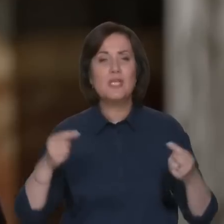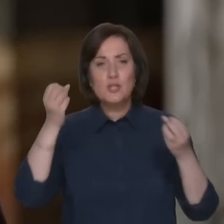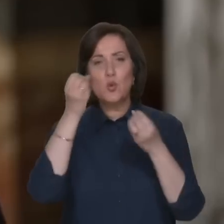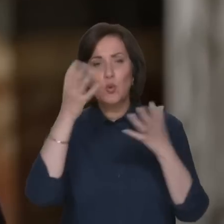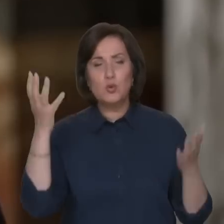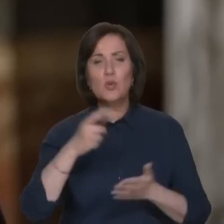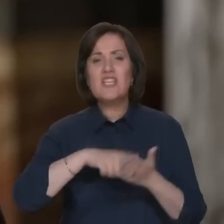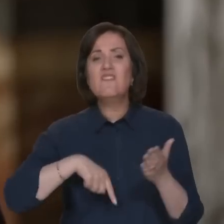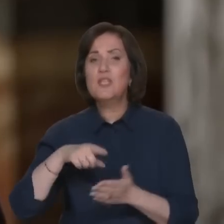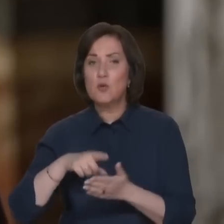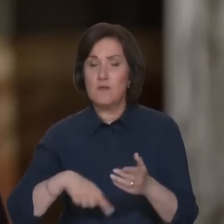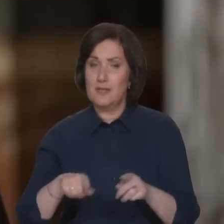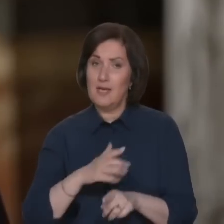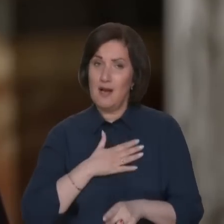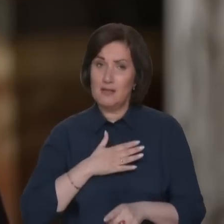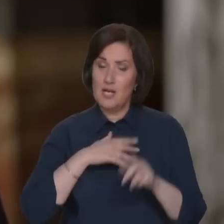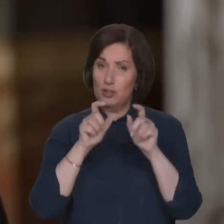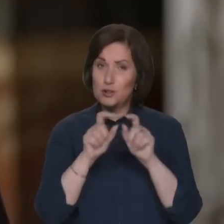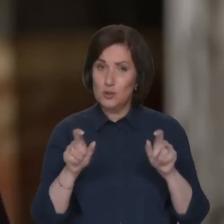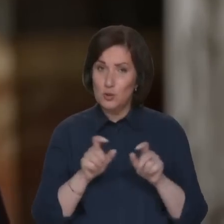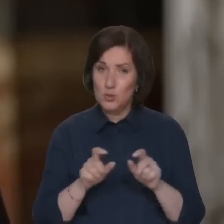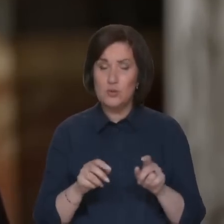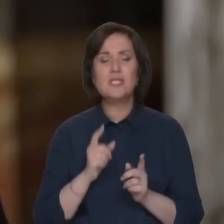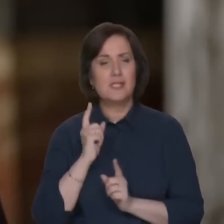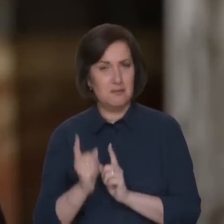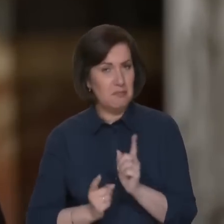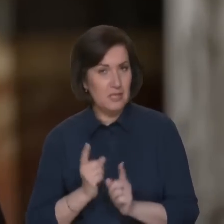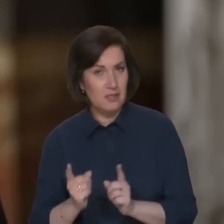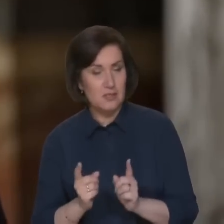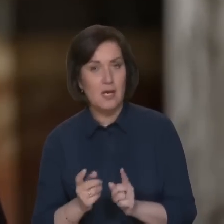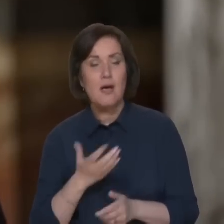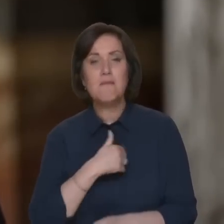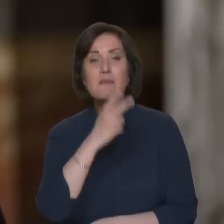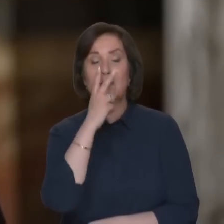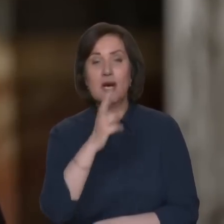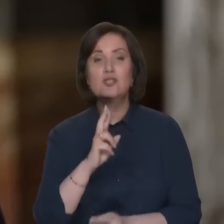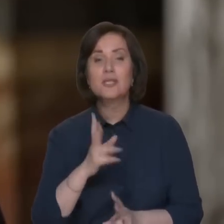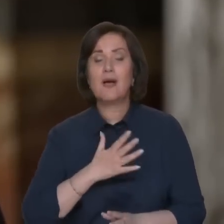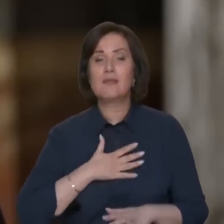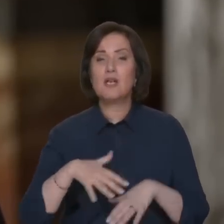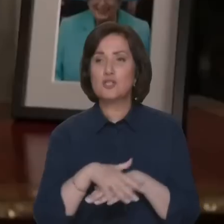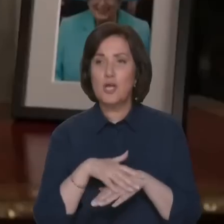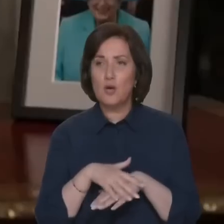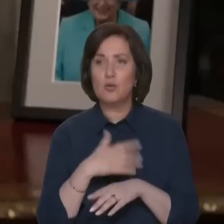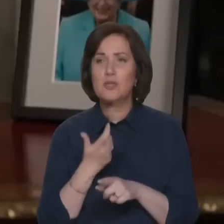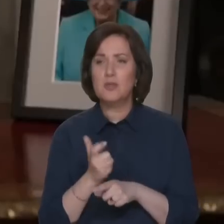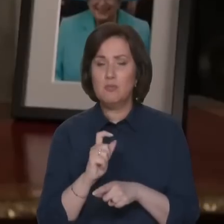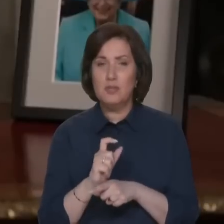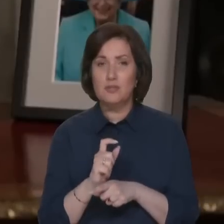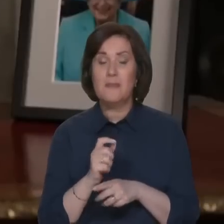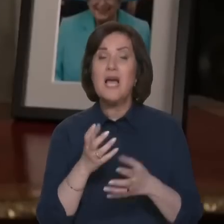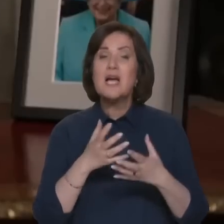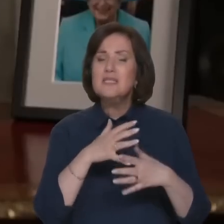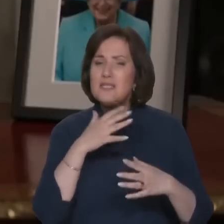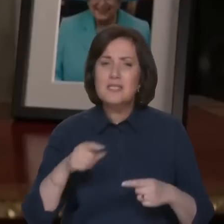та вірувань, і як наші інституції теж змінилися. Втім, ми бачили, як наш народ і більше сім'я